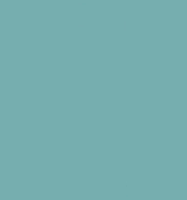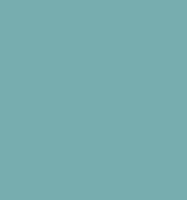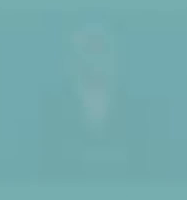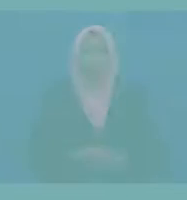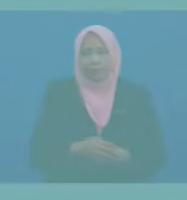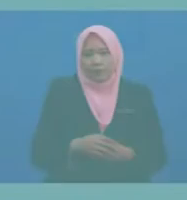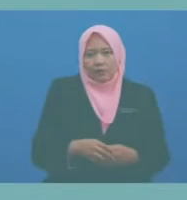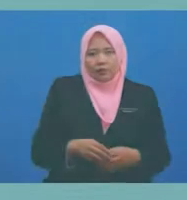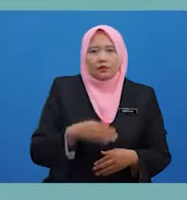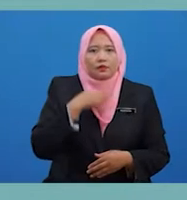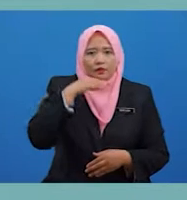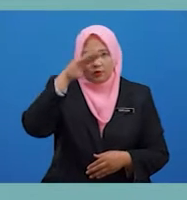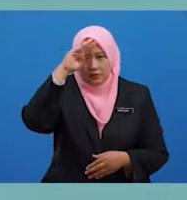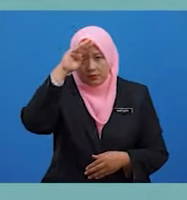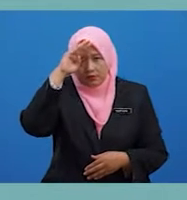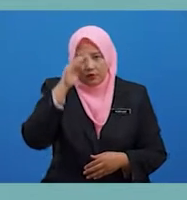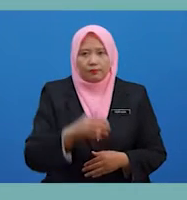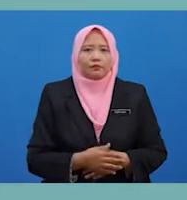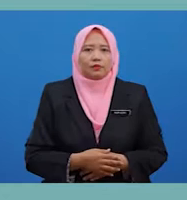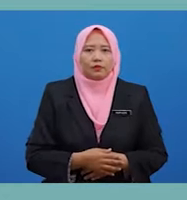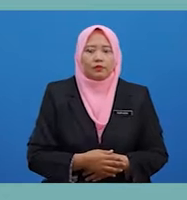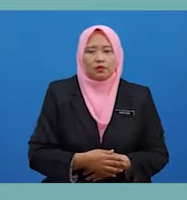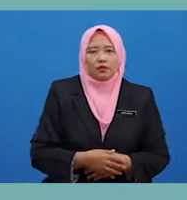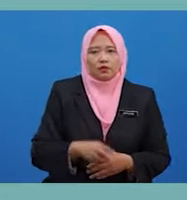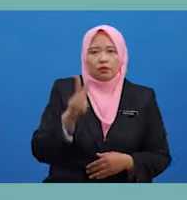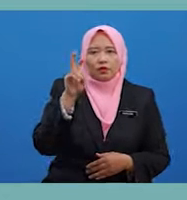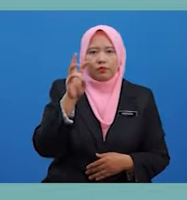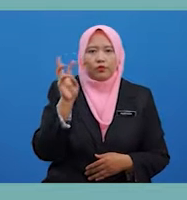tahun 2016 iaitu